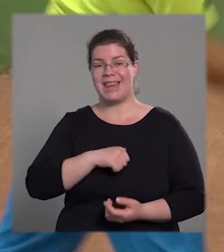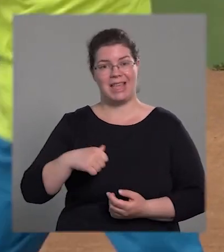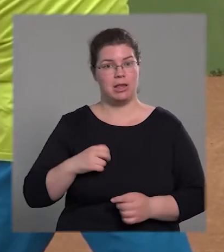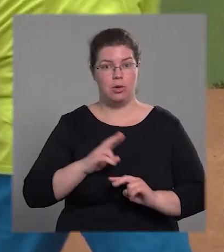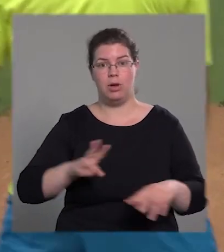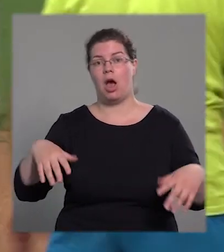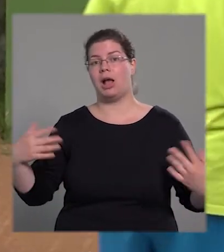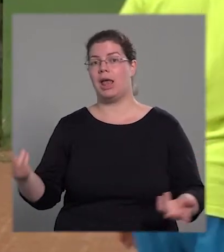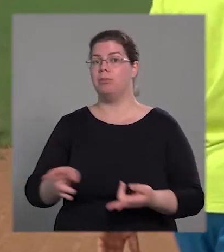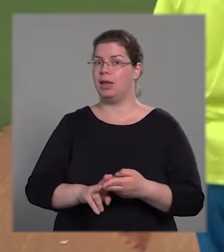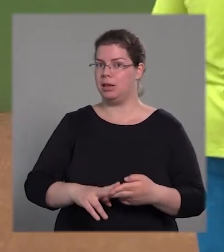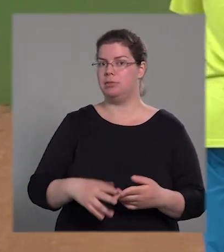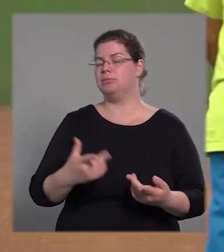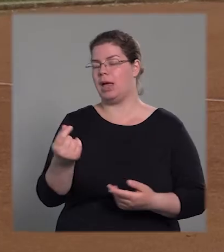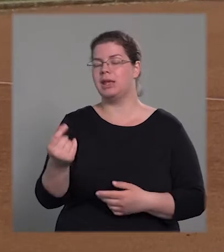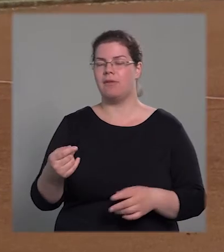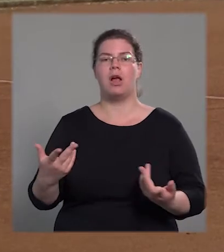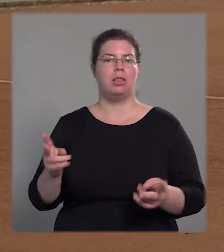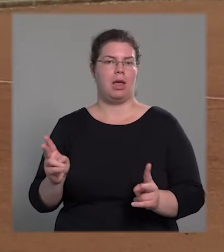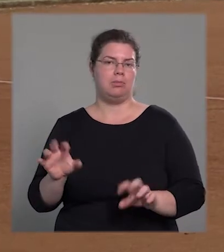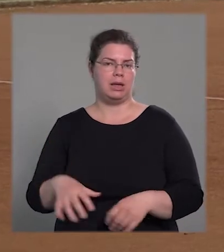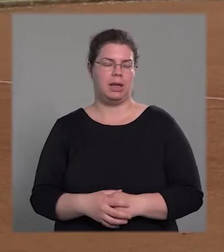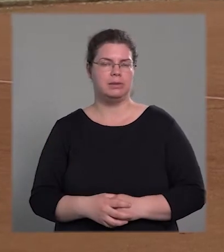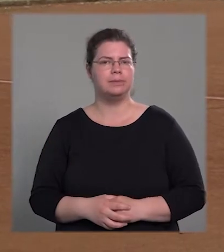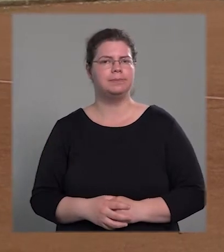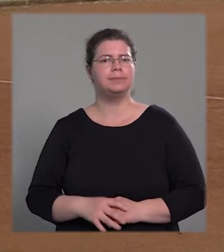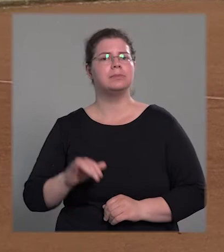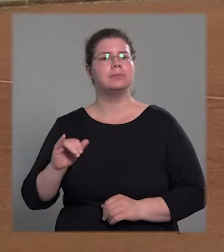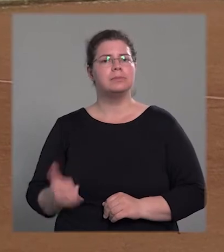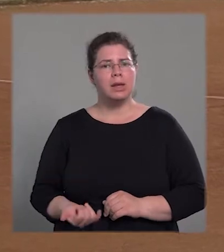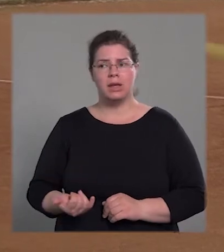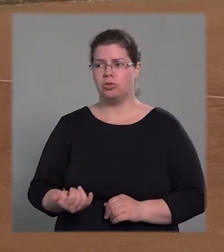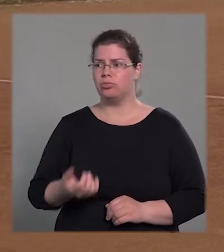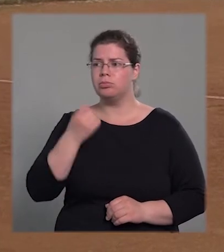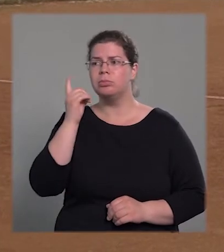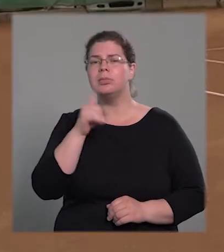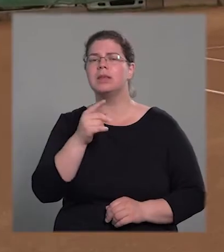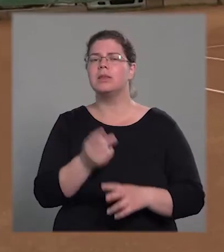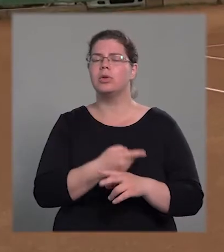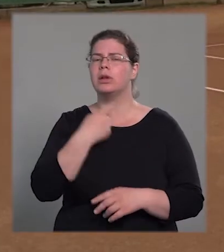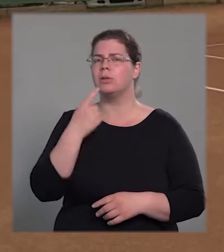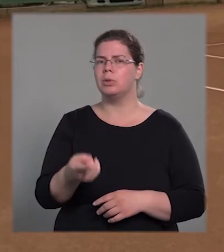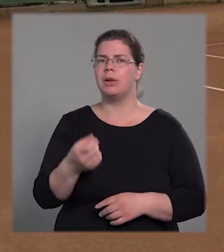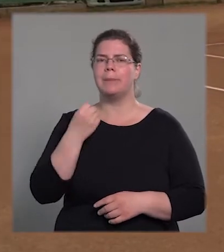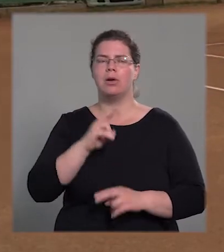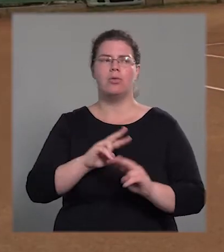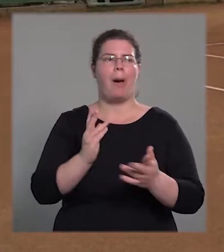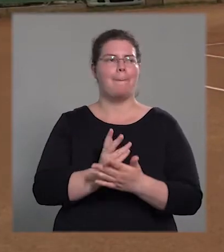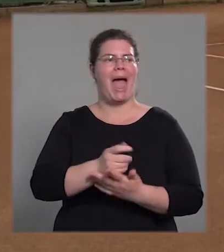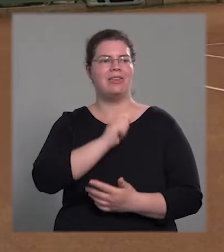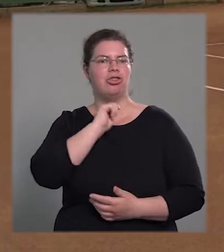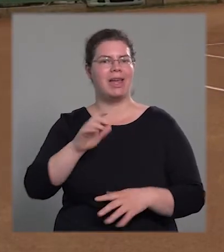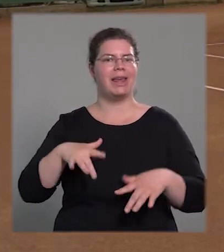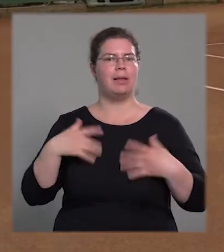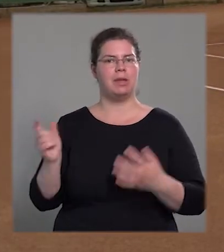a párjával megteheti. És a tenisznél mit szoktatok mondani, hogy mikor van már benne sikerélménye az embernek, amikor már azt érzi,